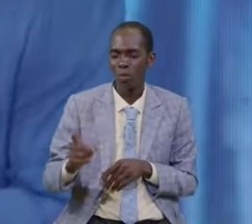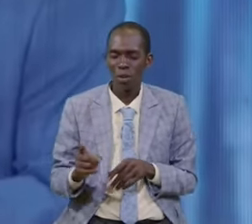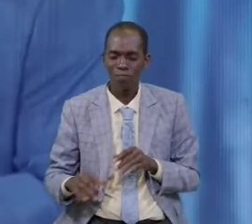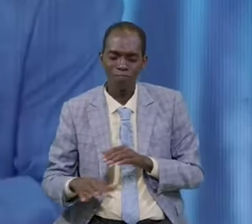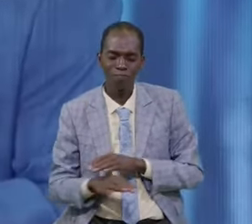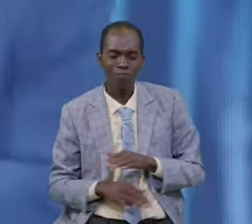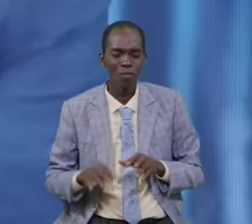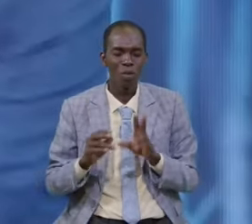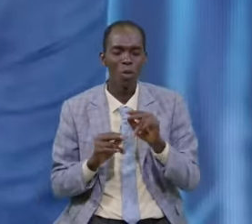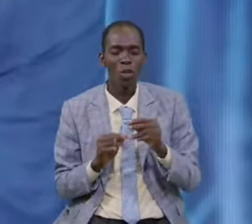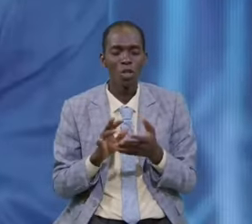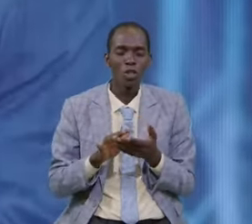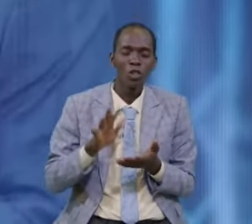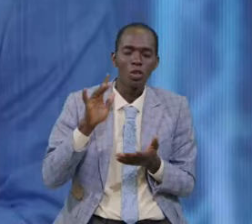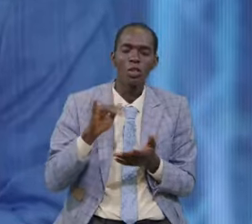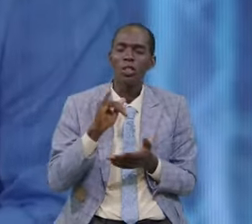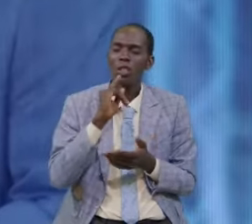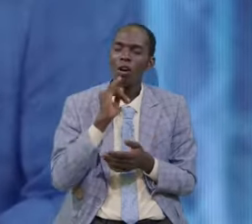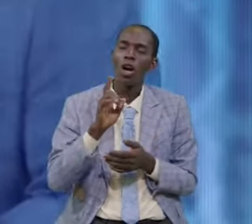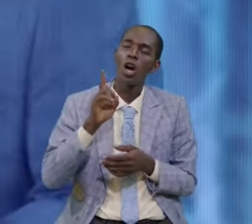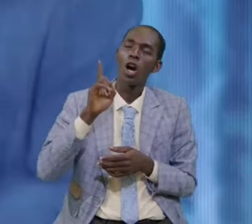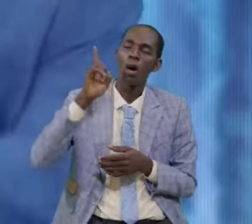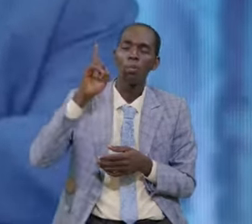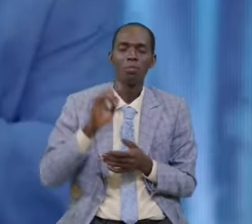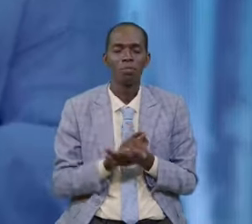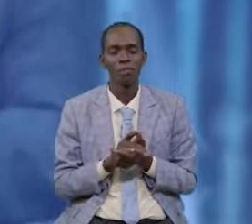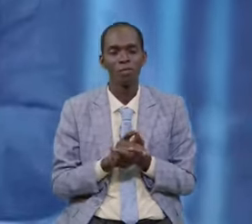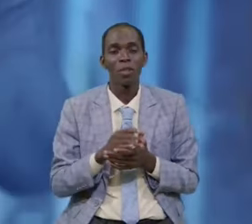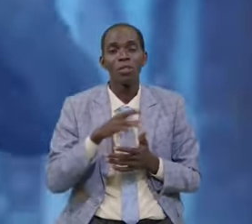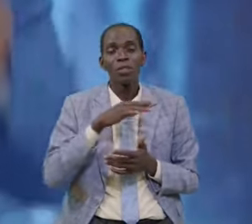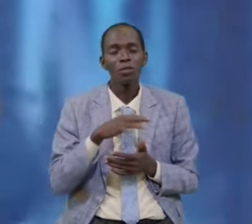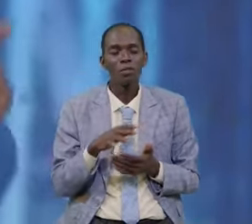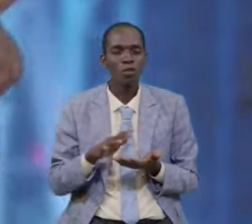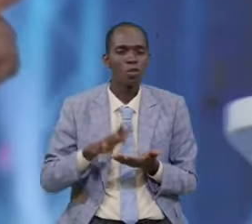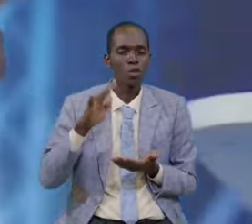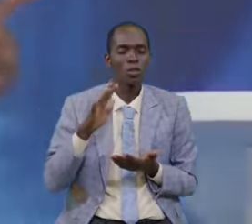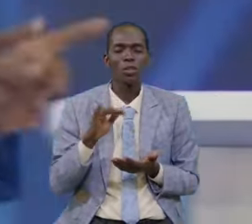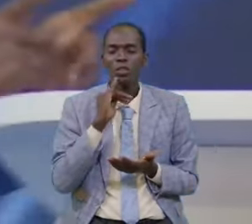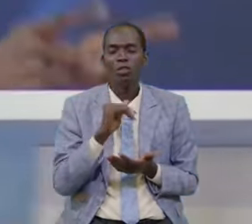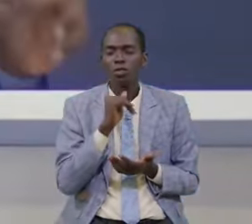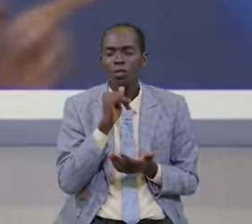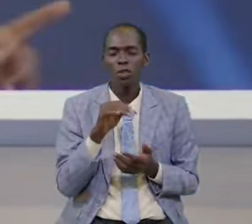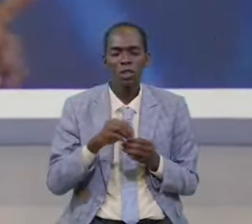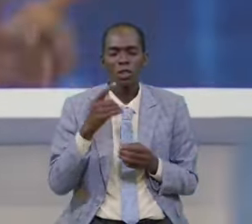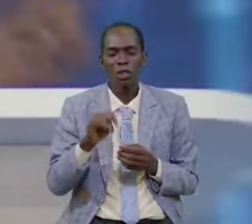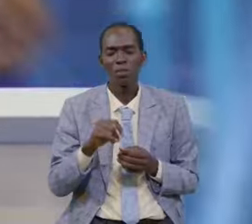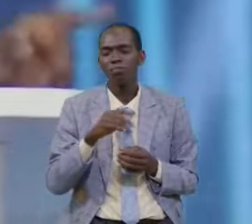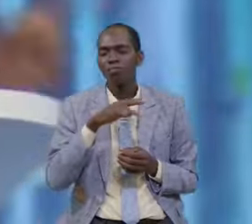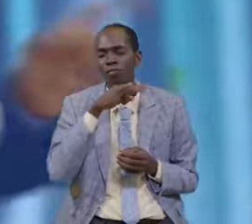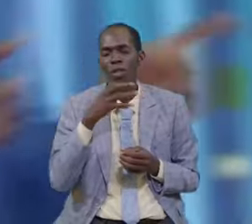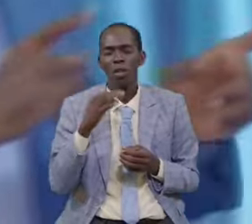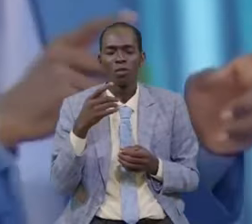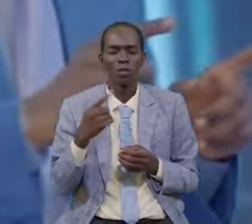La gloire n'est pas dans les souillures, dans la vallée. La gloire est en haut. Et ceux-là